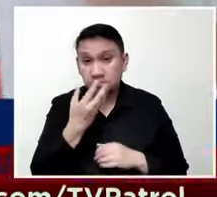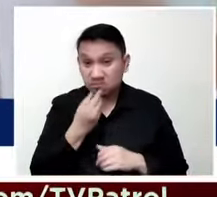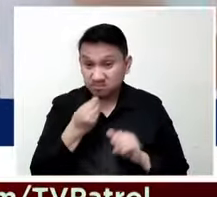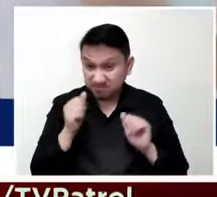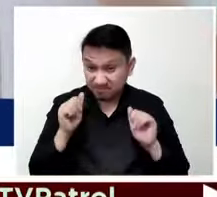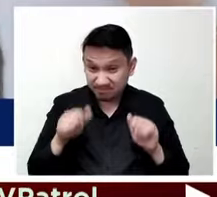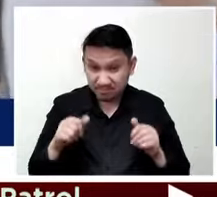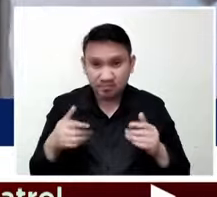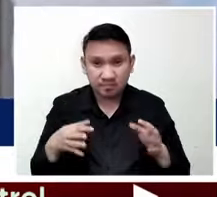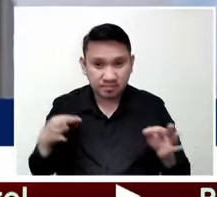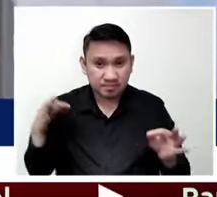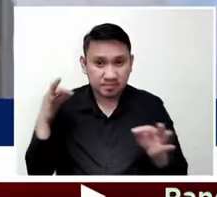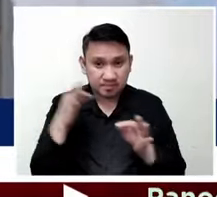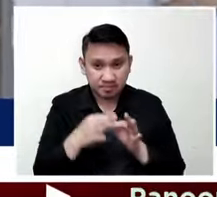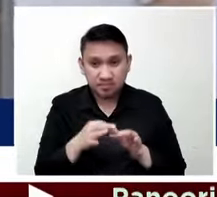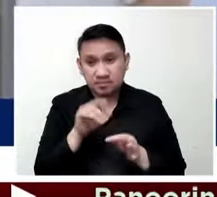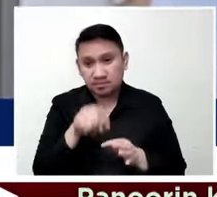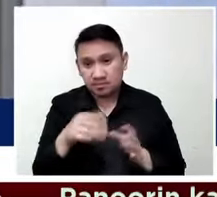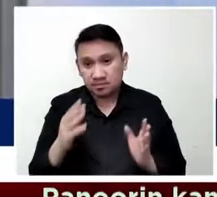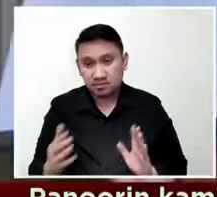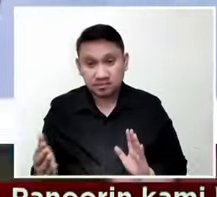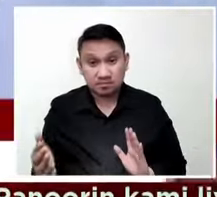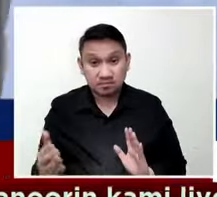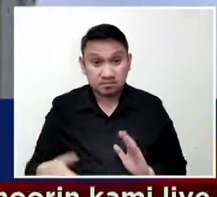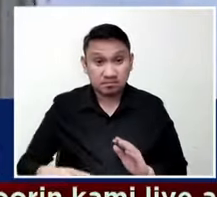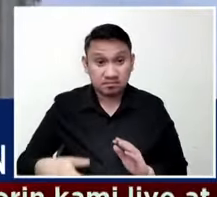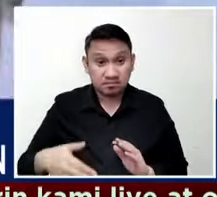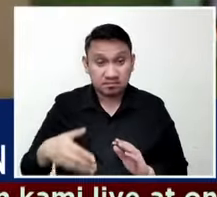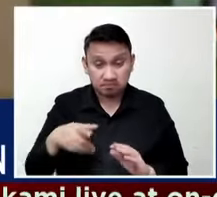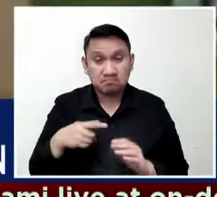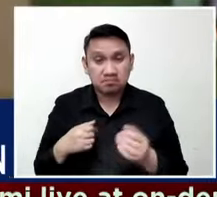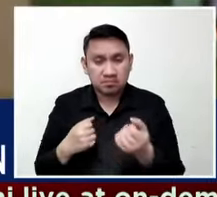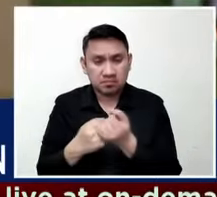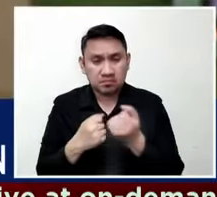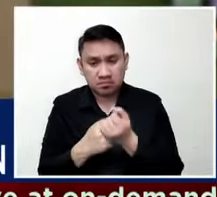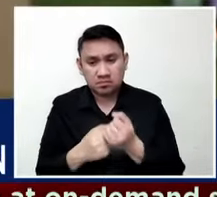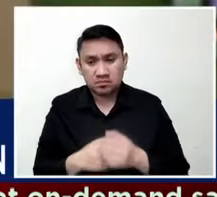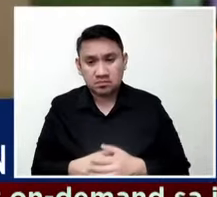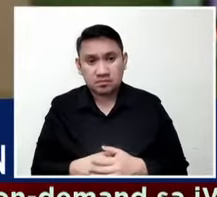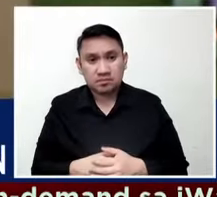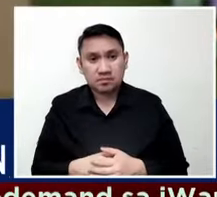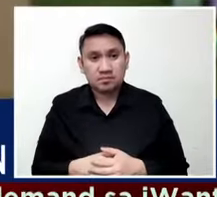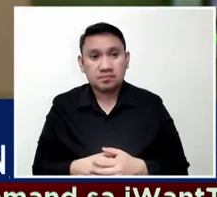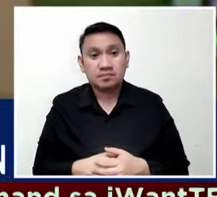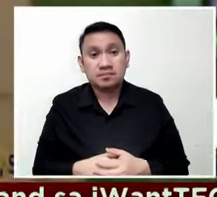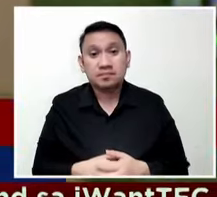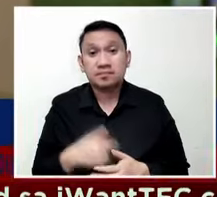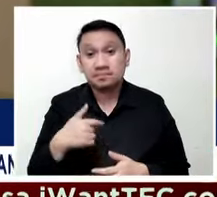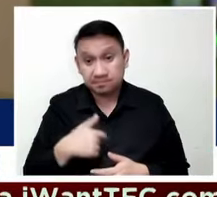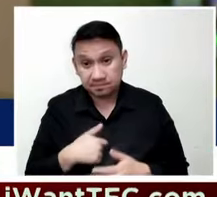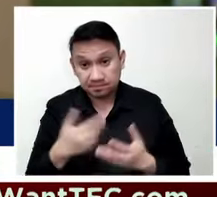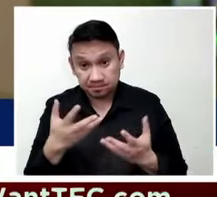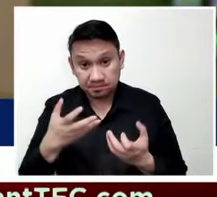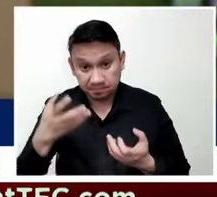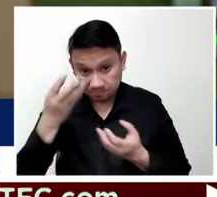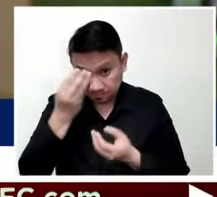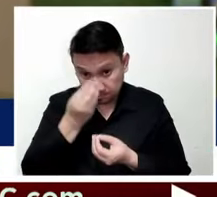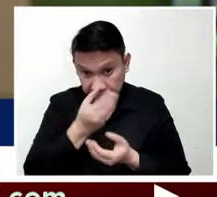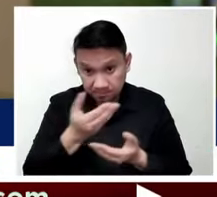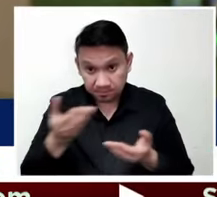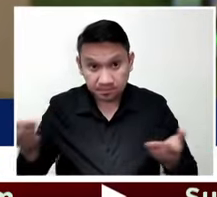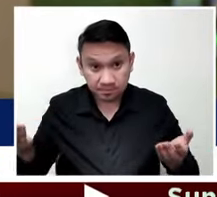pagkakataon na sila po yung nasa front line, ay sinusuportahan po natin. At nais ko ibalita sa inyo na